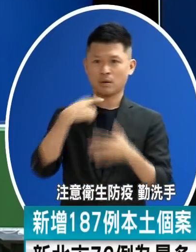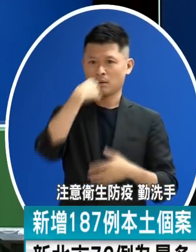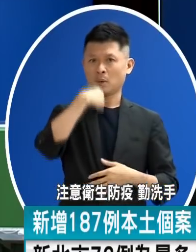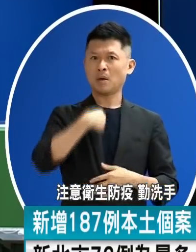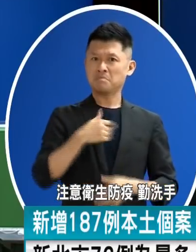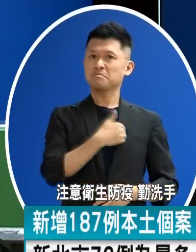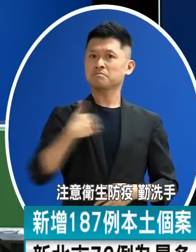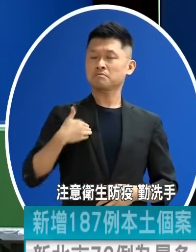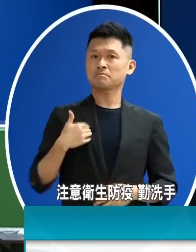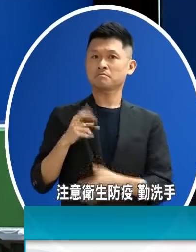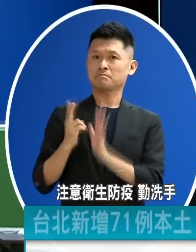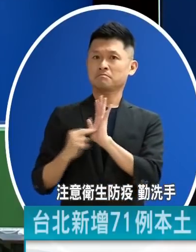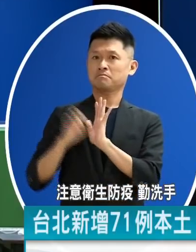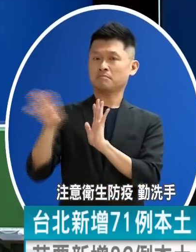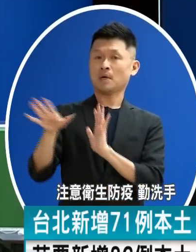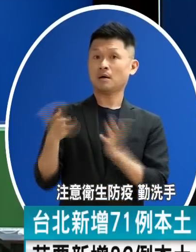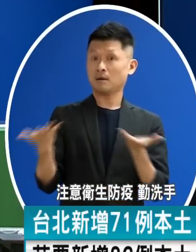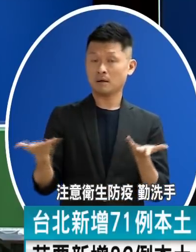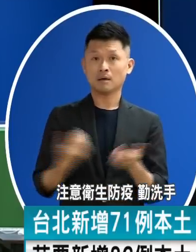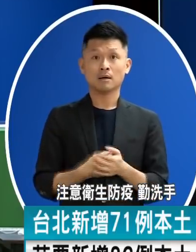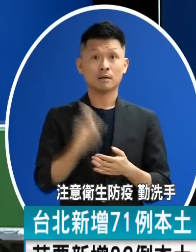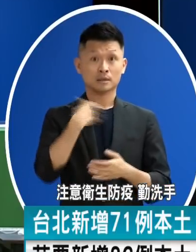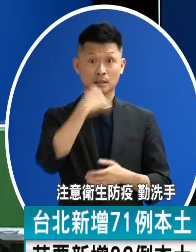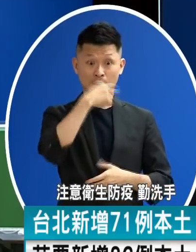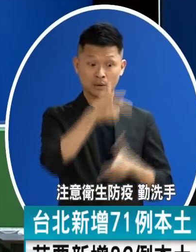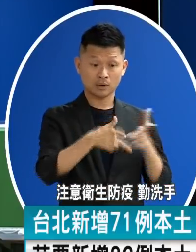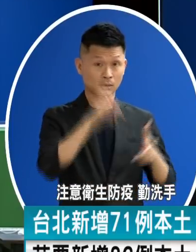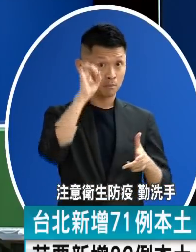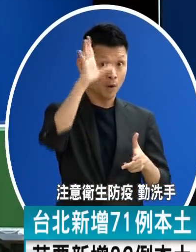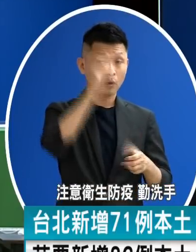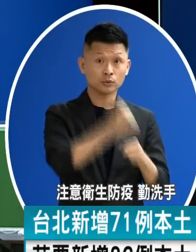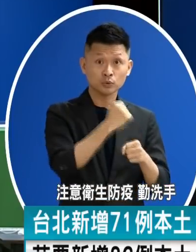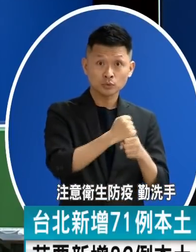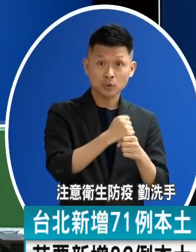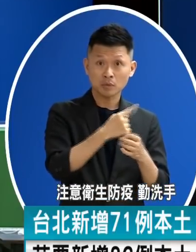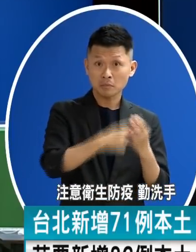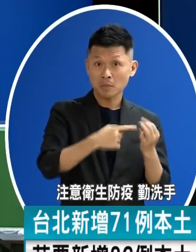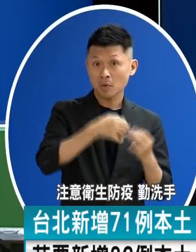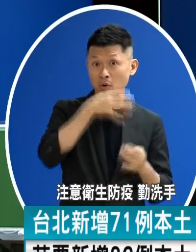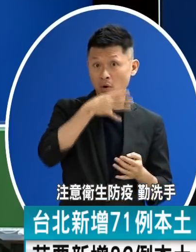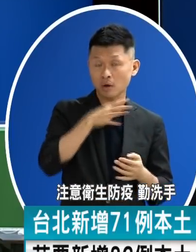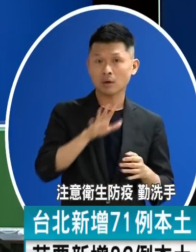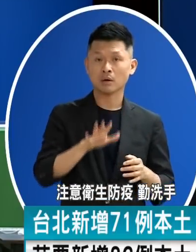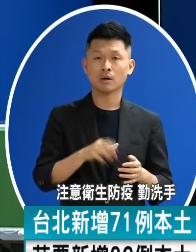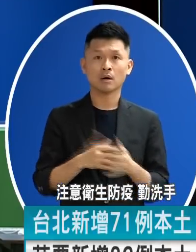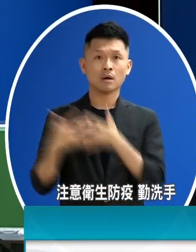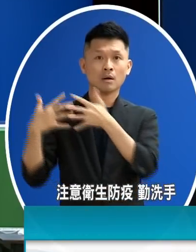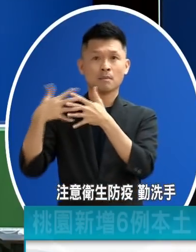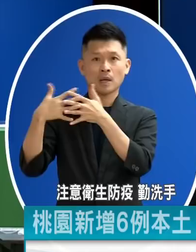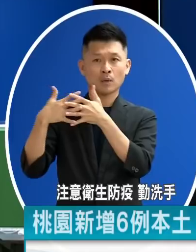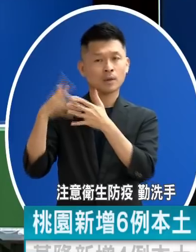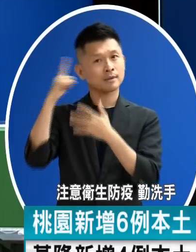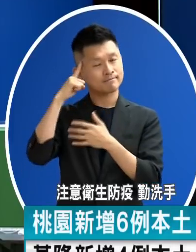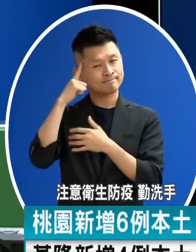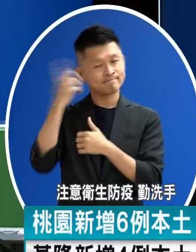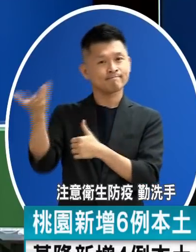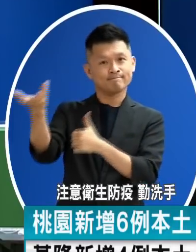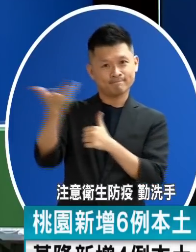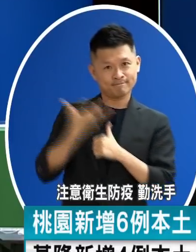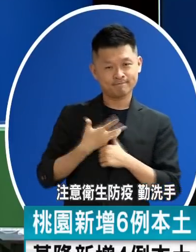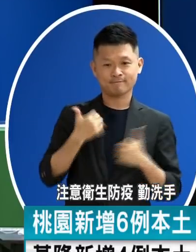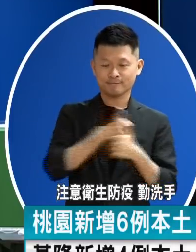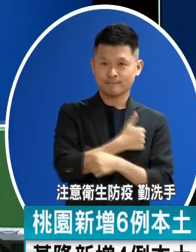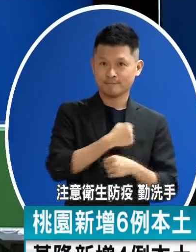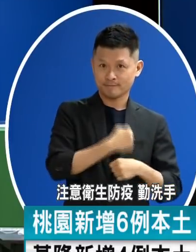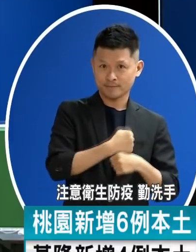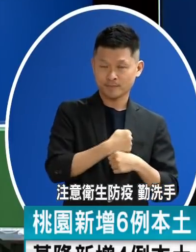势？另外之前也忧心国产的量能，有报道说去年我们反对疫苗代工，今年美方不排除给我们机会代工，我们也在